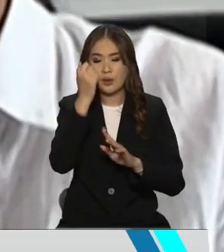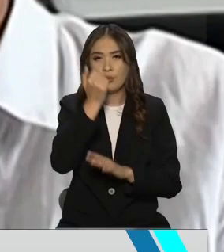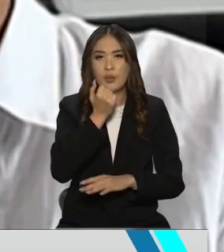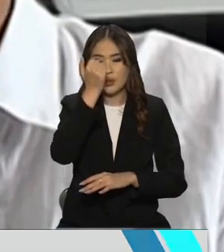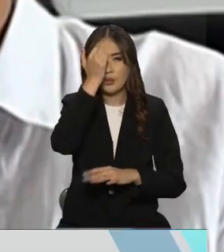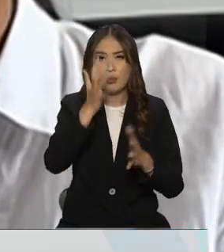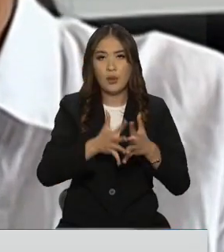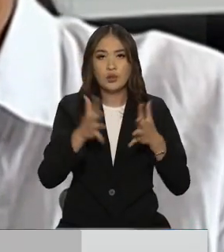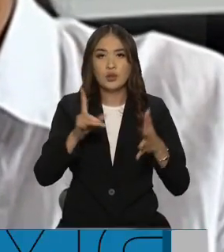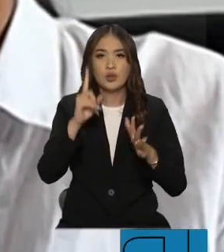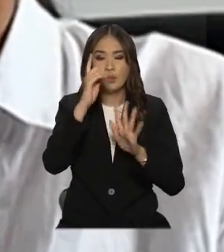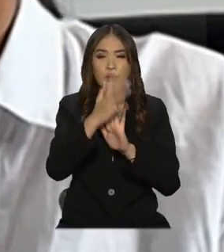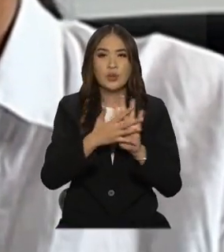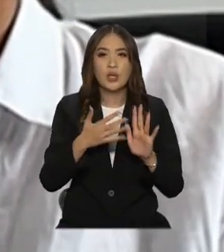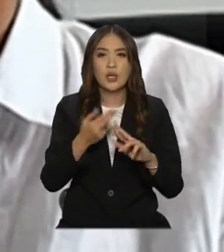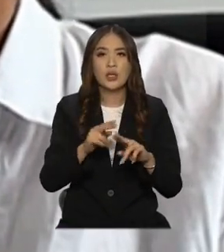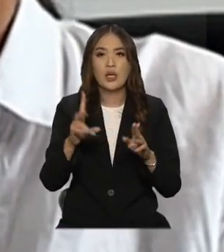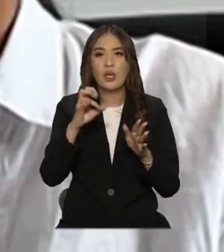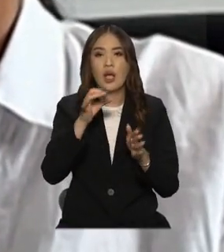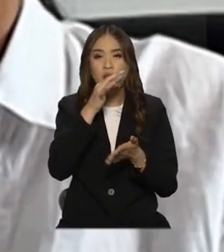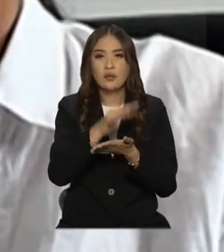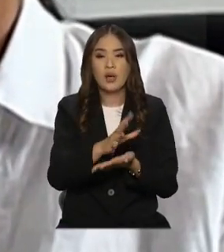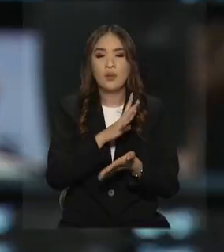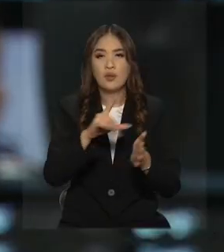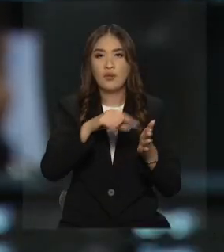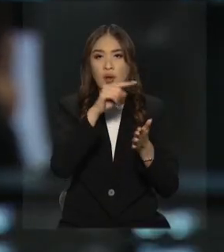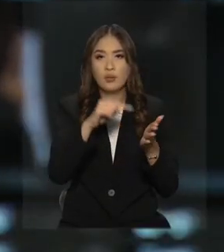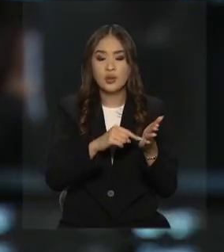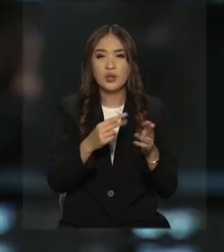что уделили нам время и ответили на наши вопросы. Я напомню, с нами на